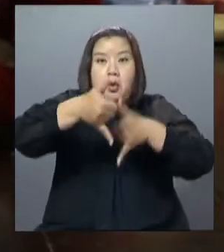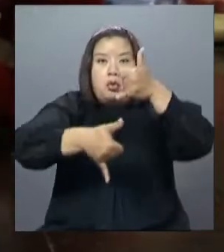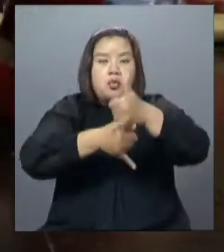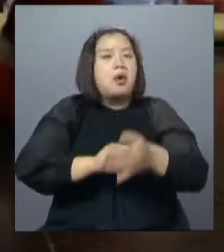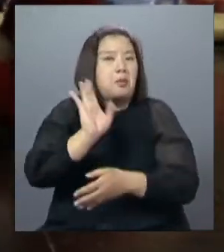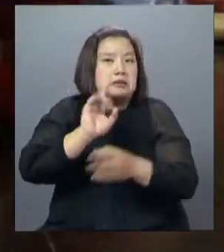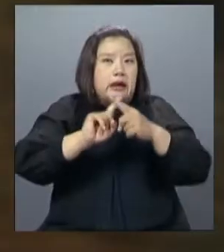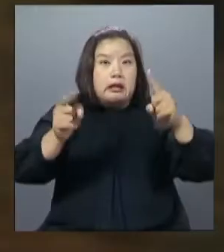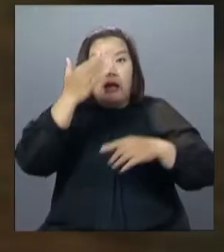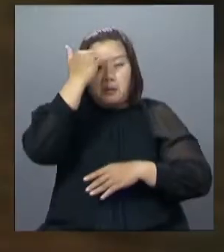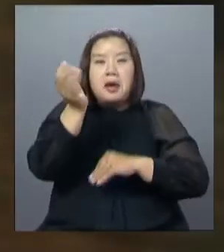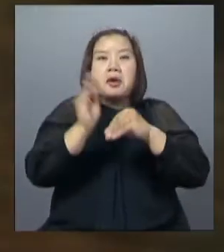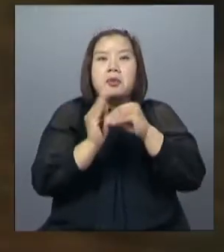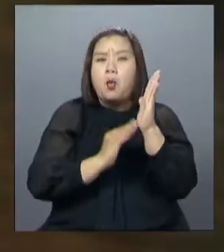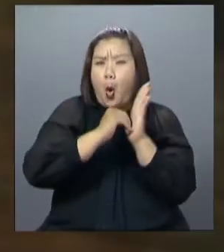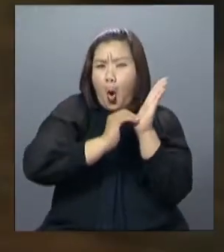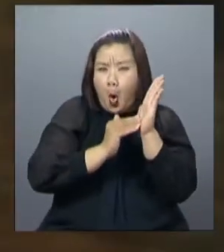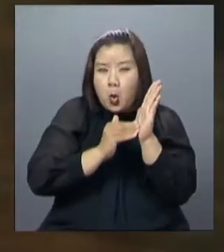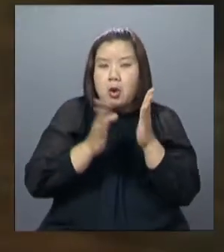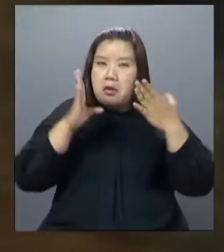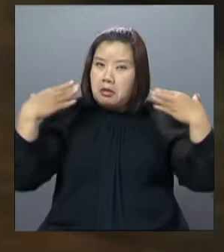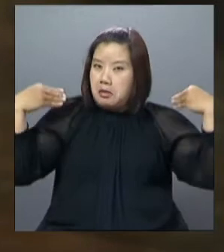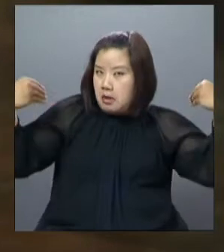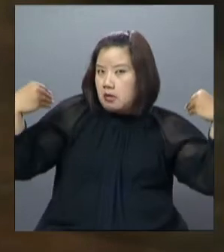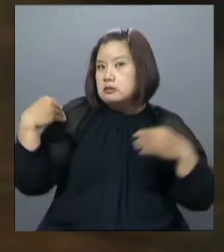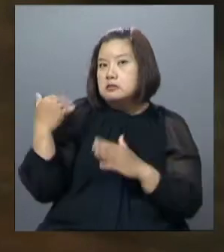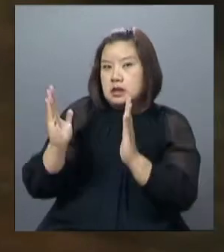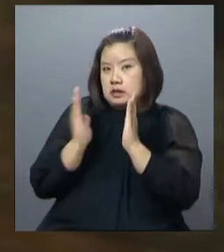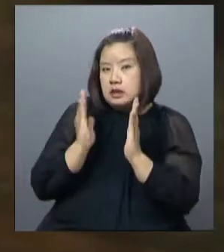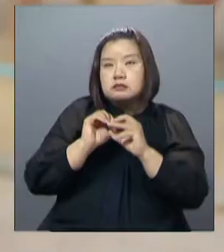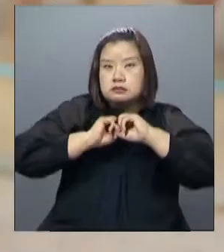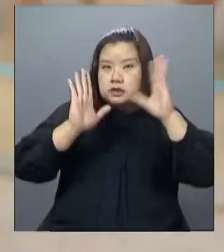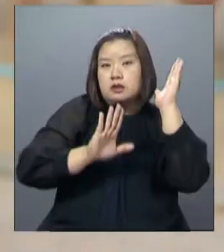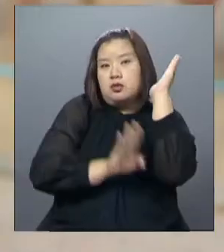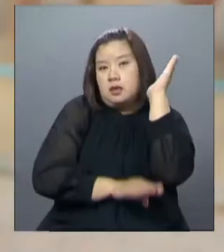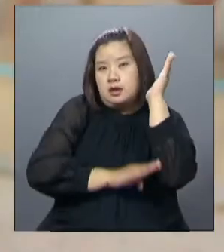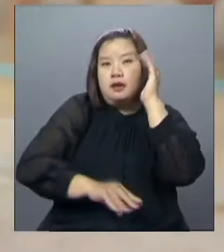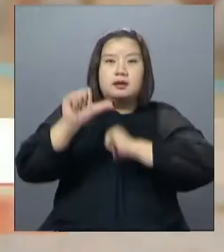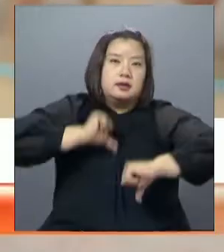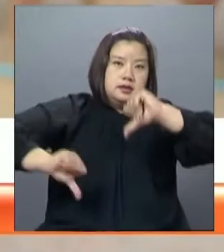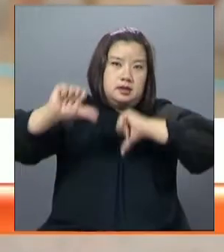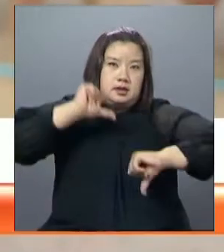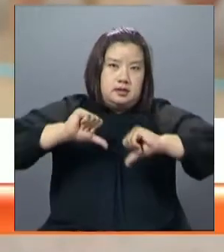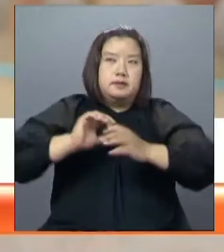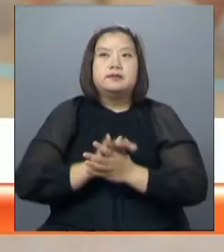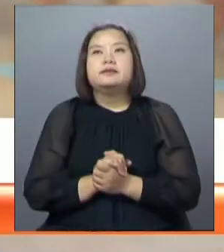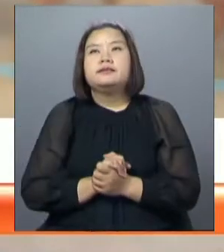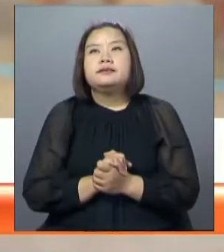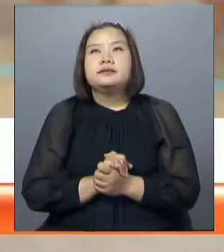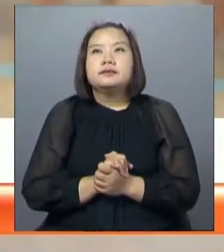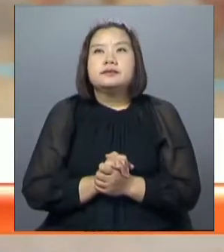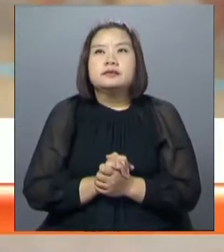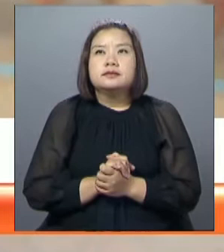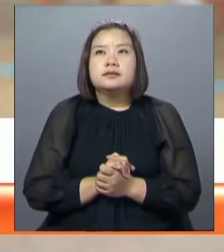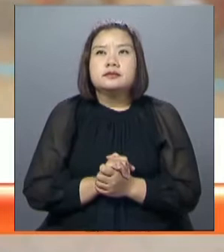ช้อยสวยงามและยังคงความเป็นเอกลักษณ์มโนราเดิมไว้อีกด้วย เหตุผลที่ได้นำโน